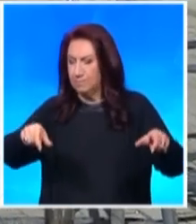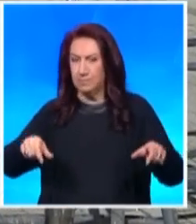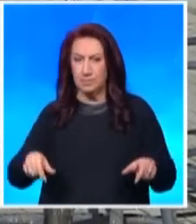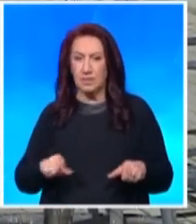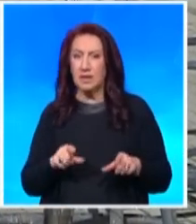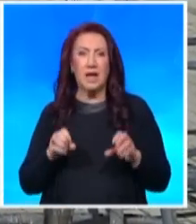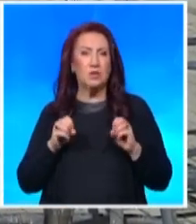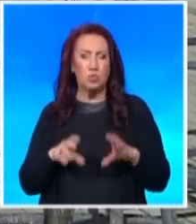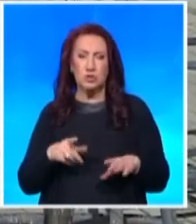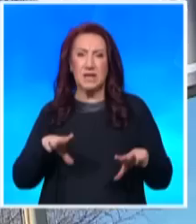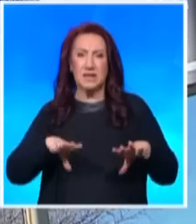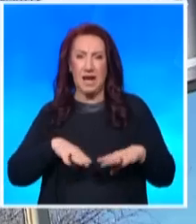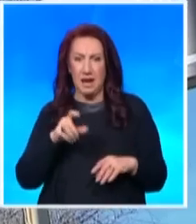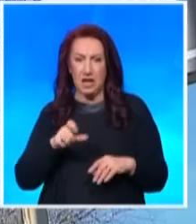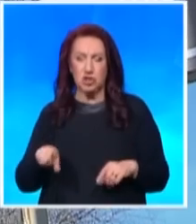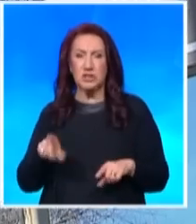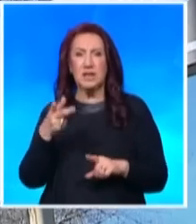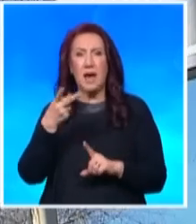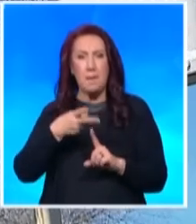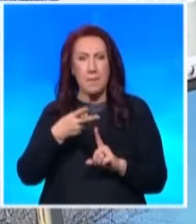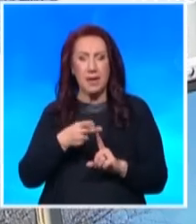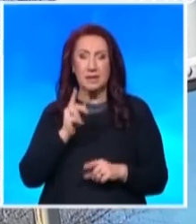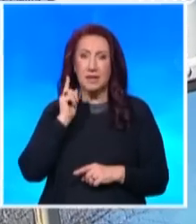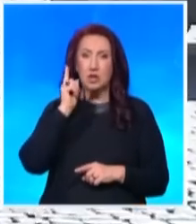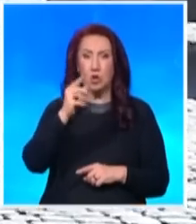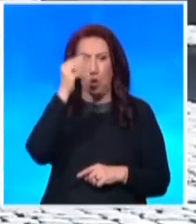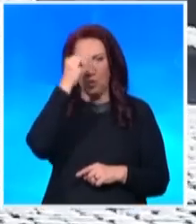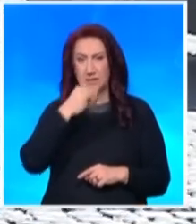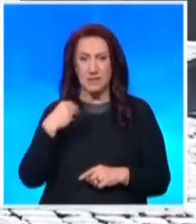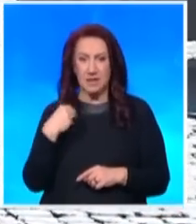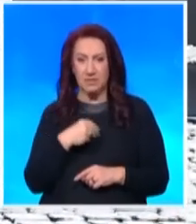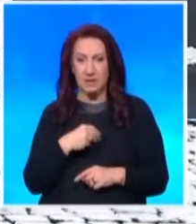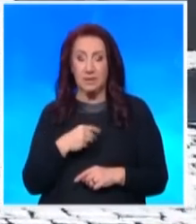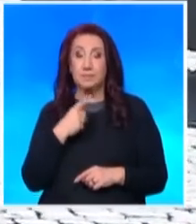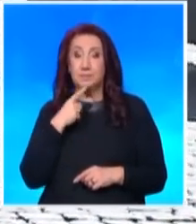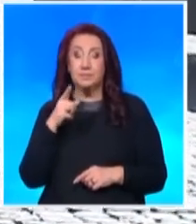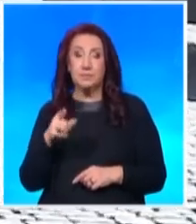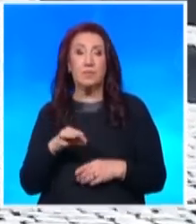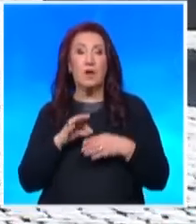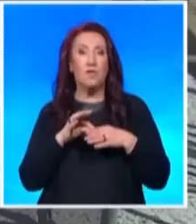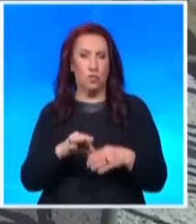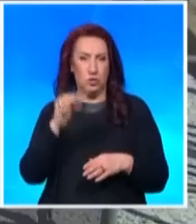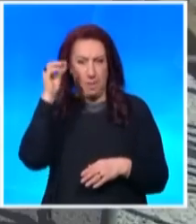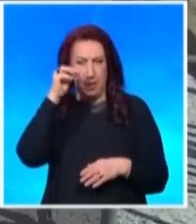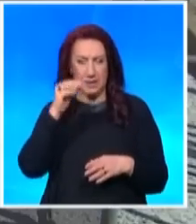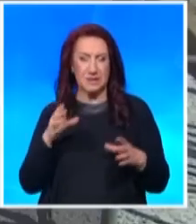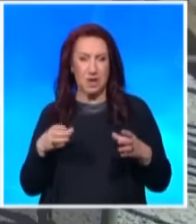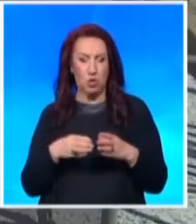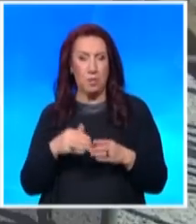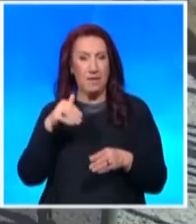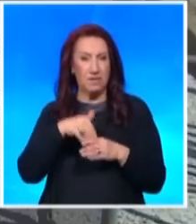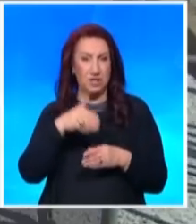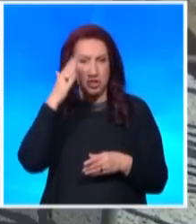църквата Свети Спас. Начело на българската делегация тук ще дойде вътрешният министър Иван Демерджиев. От македонската